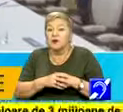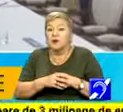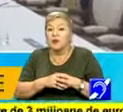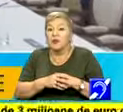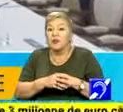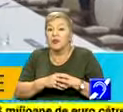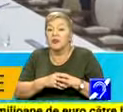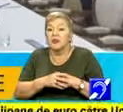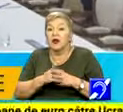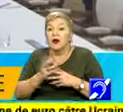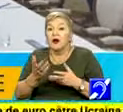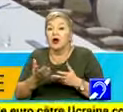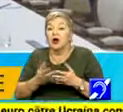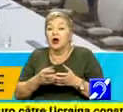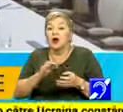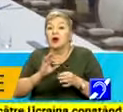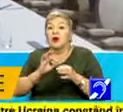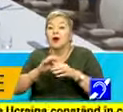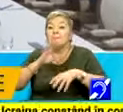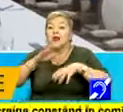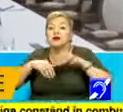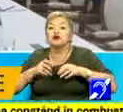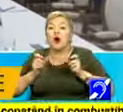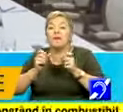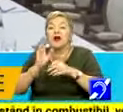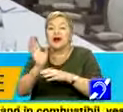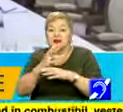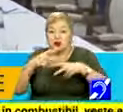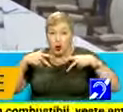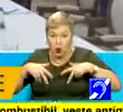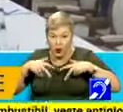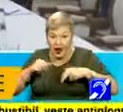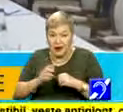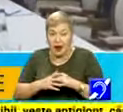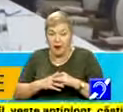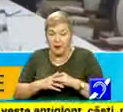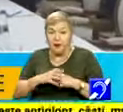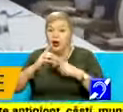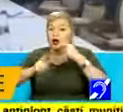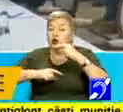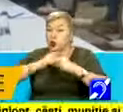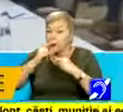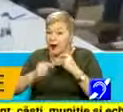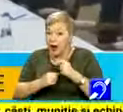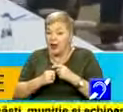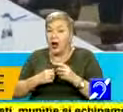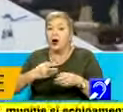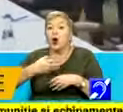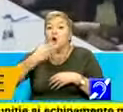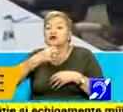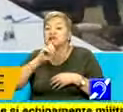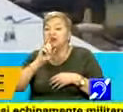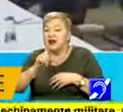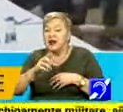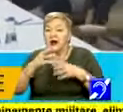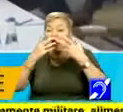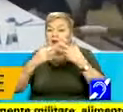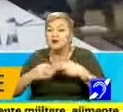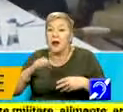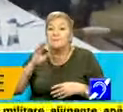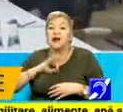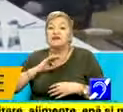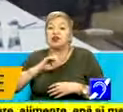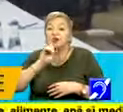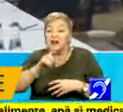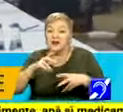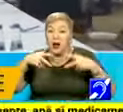nivel de reprezentare, este condusă de ministrul apărării, Andrei Reznikov. După aceea urmează un consilier din administrația prezidențială de la